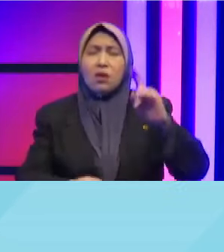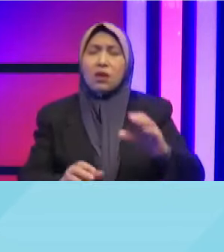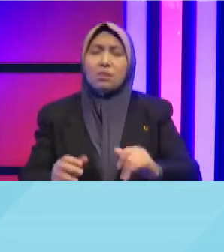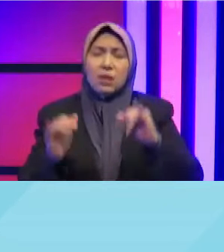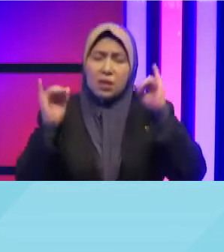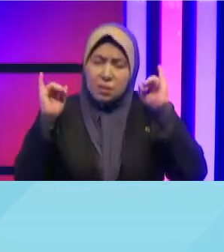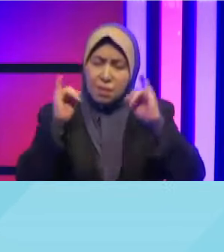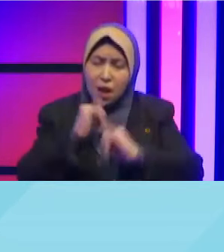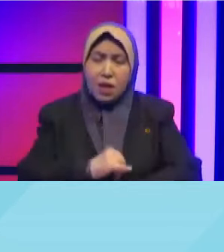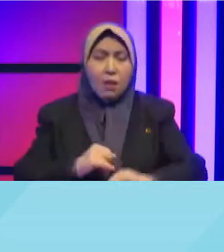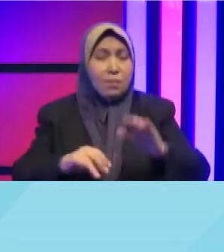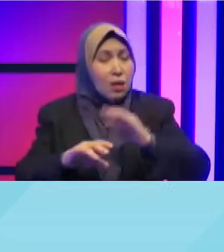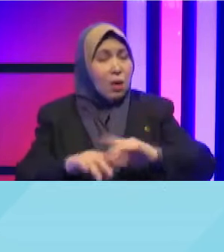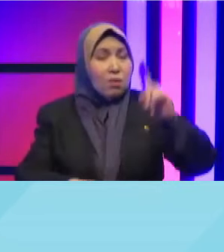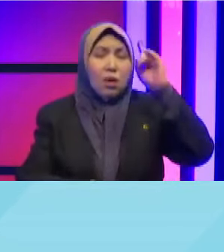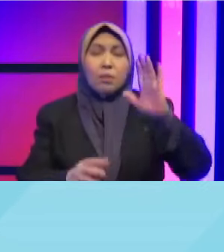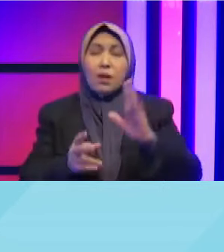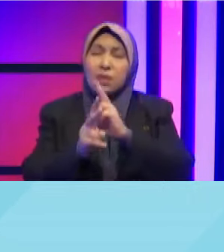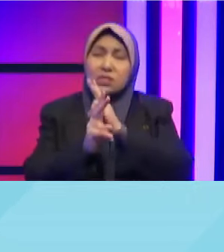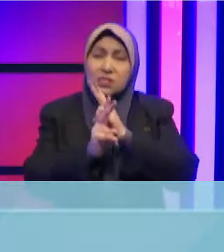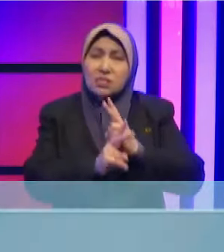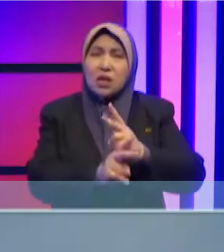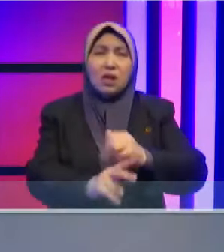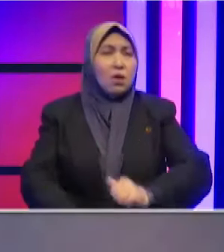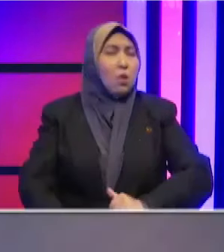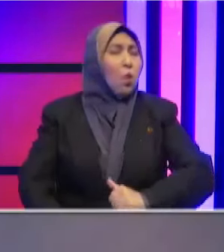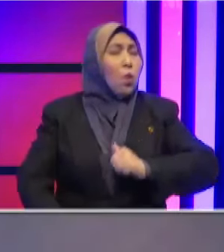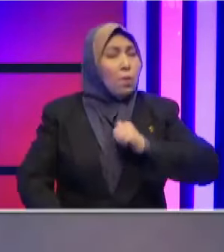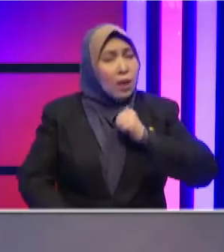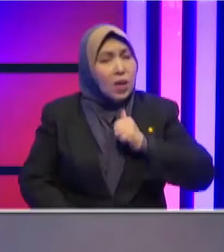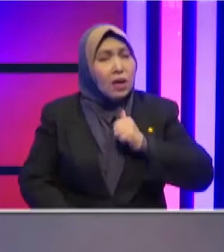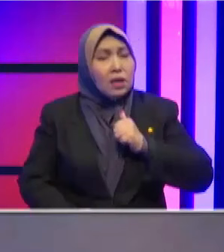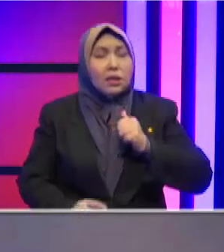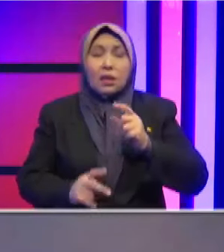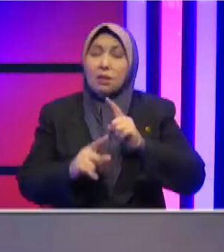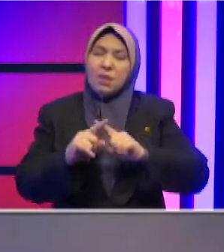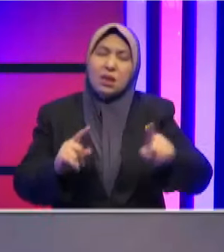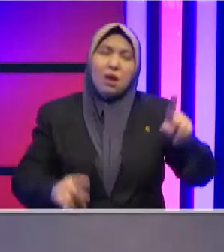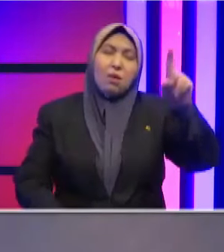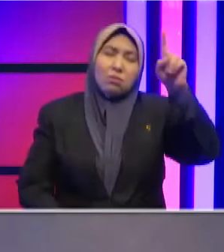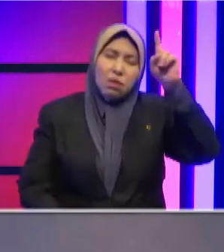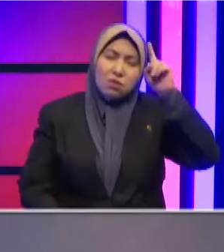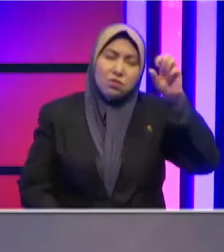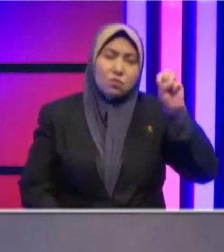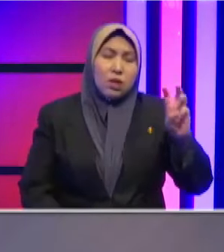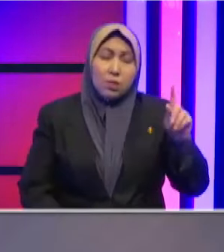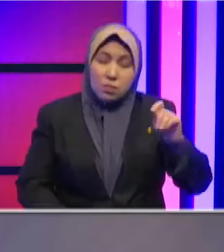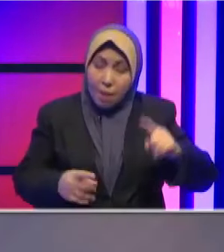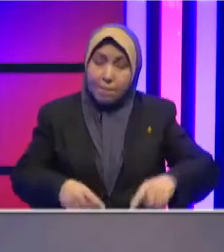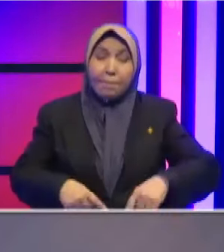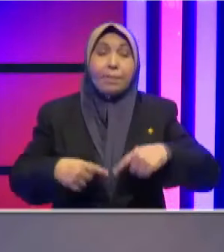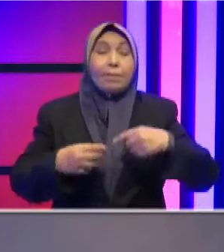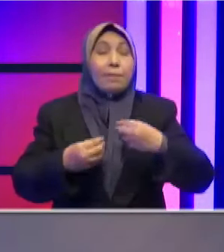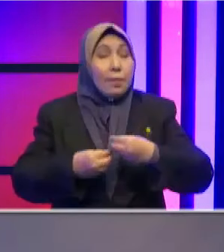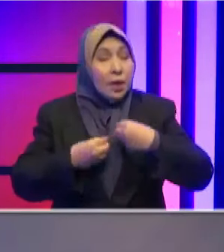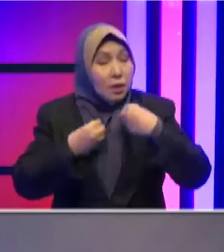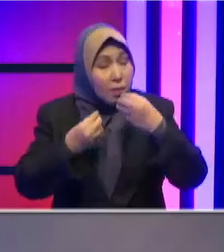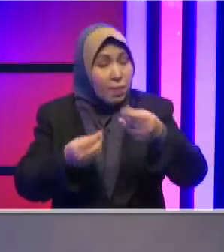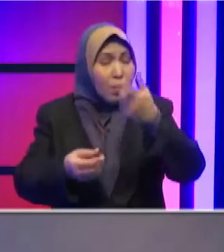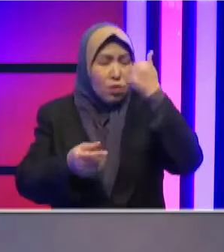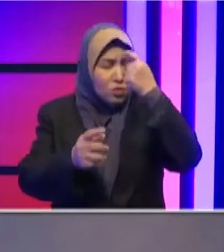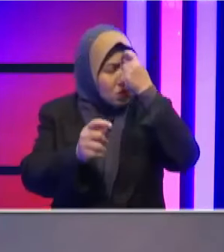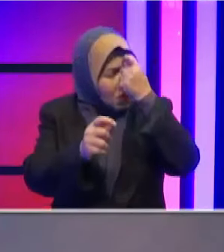dan menjaga kemaluan Dan menjaga kehormatan tetapi Allah subhanahuwata'ala berikan sebabkan